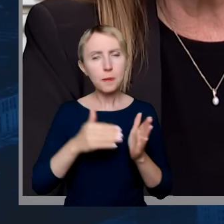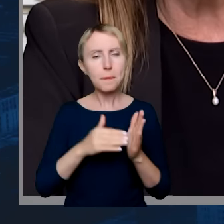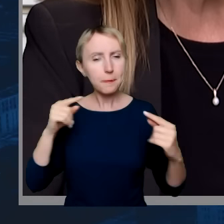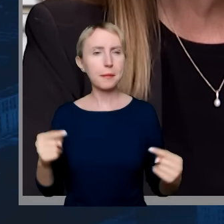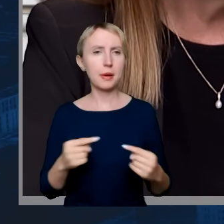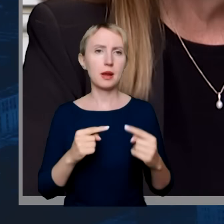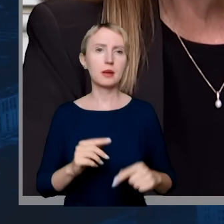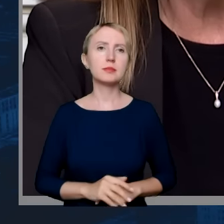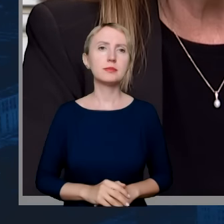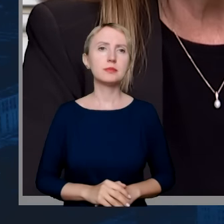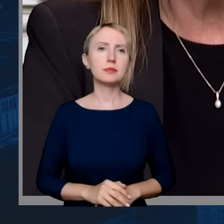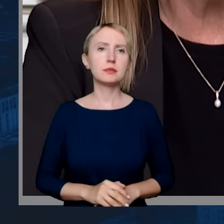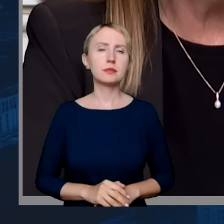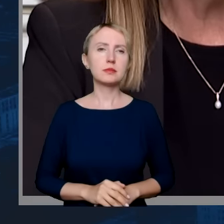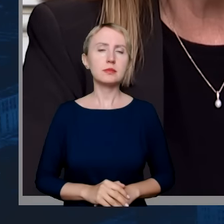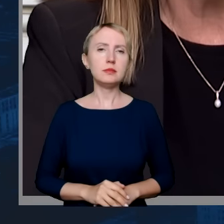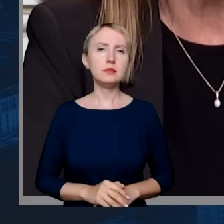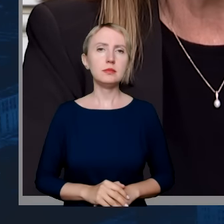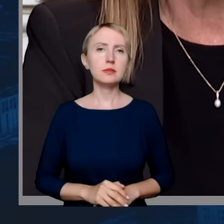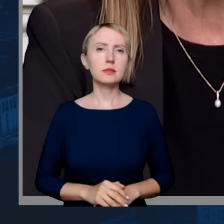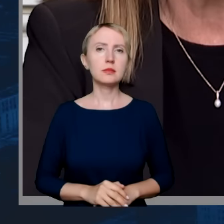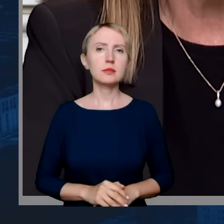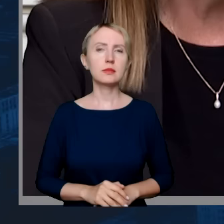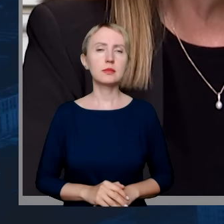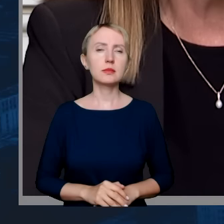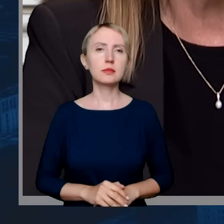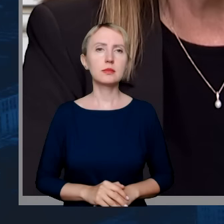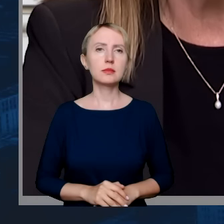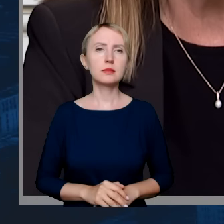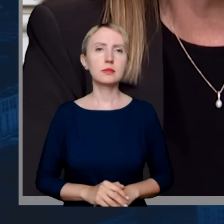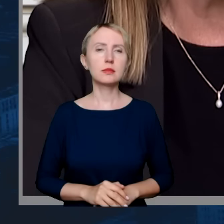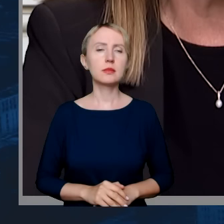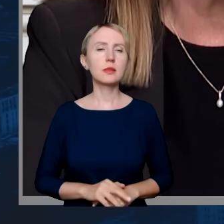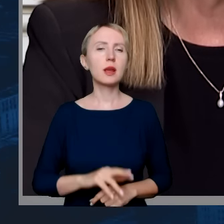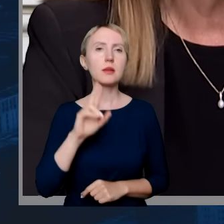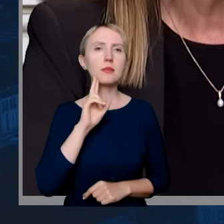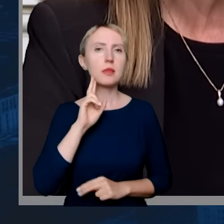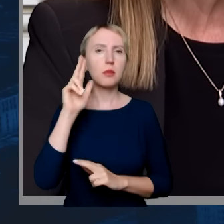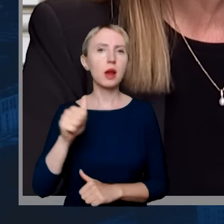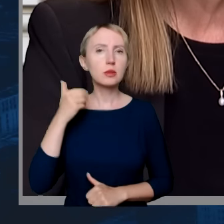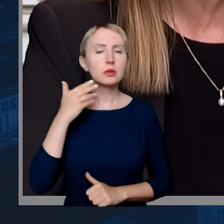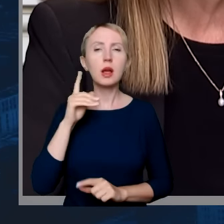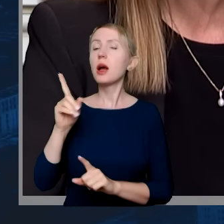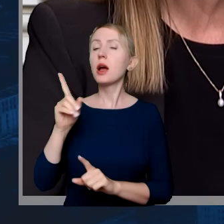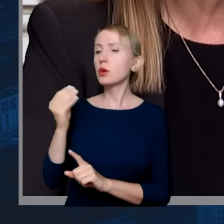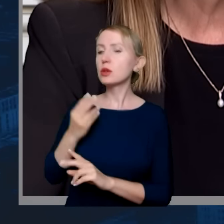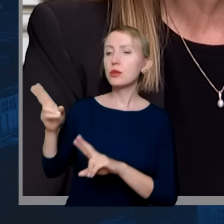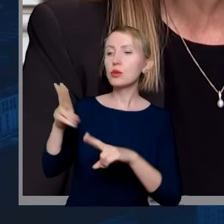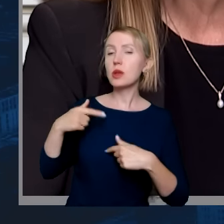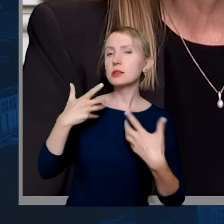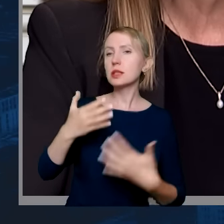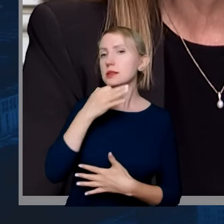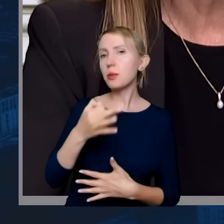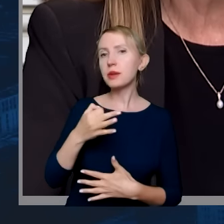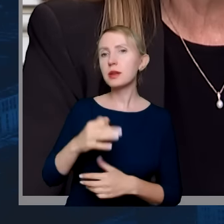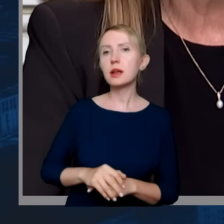Te poruszające słowa mamy żołnierza. To jeszcze wrócimy. Ja właśnie o to chciałem zapytać i chciałem teraz do pana